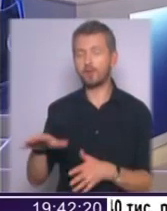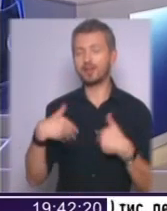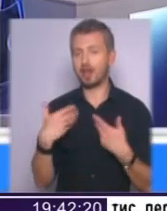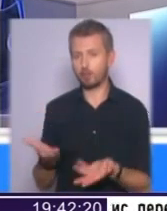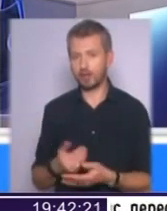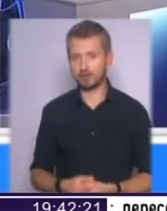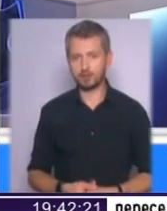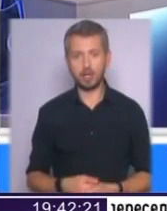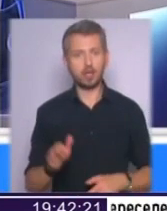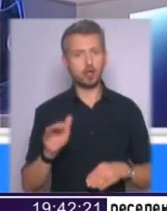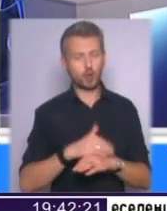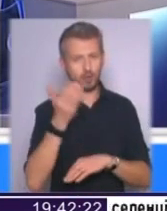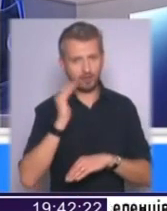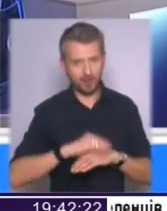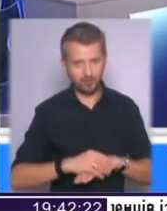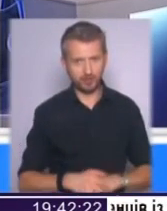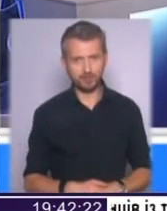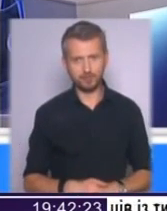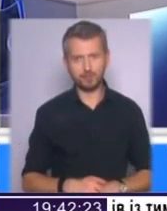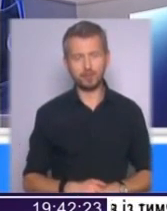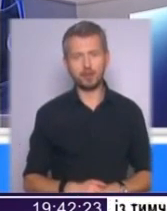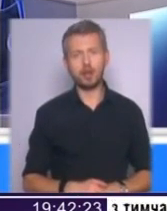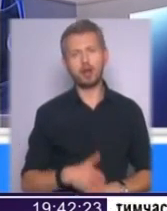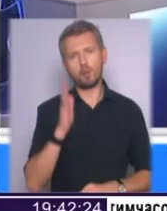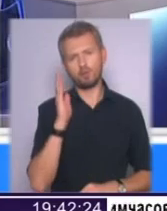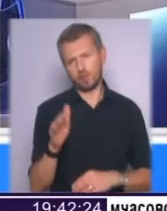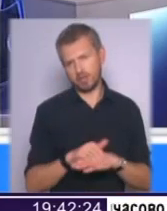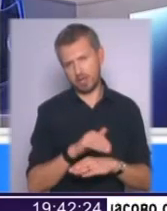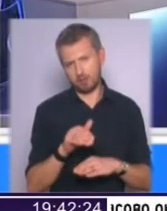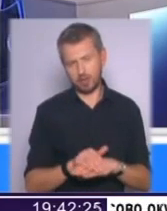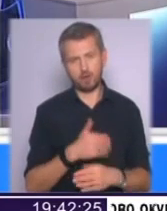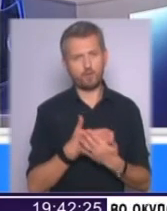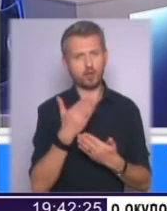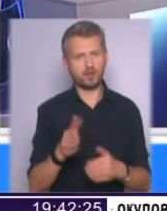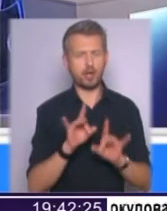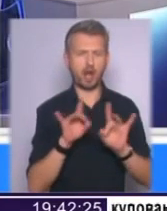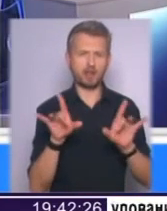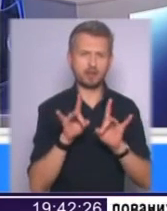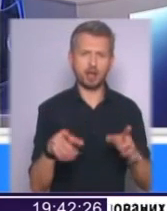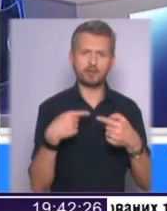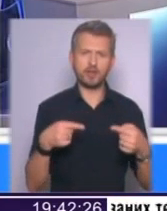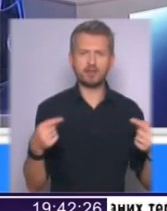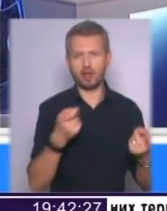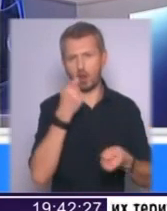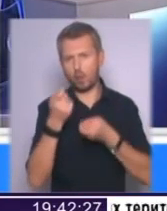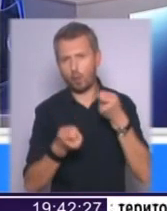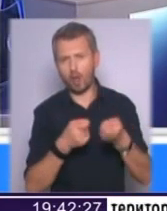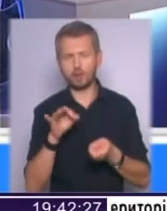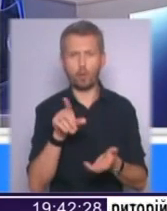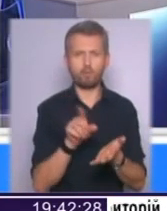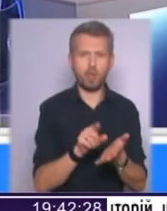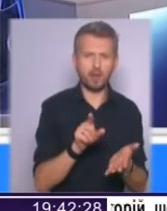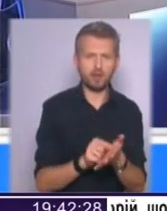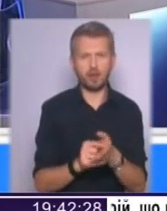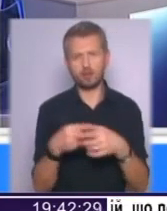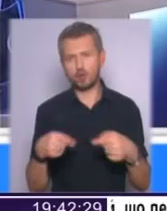вечір. Добрий вечір. Говоріть, будь ласка. Будьте добрі, от ви розказуєте всякі нюанси о пенсіях